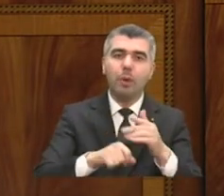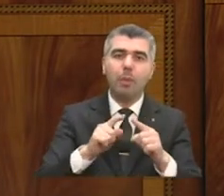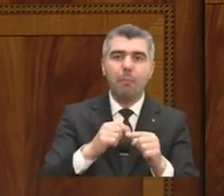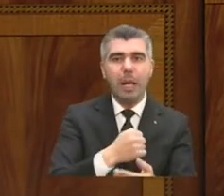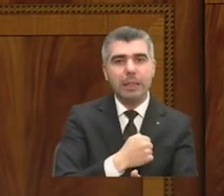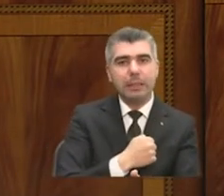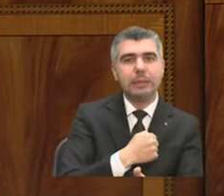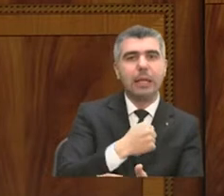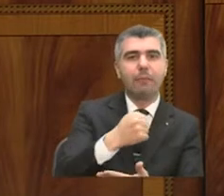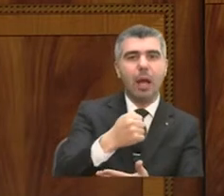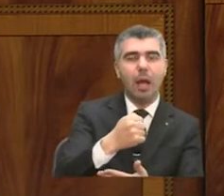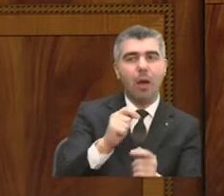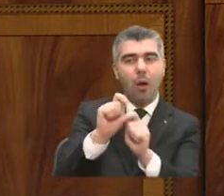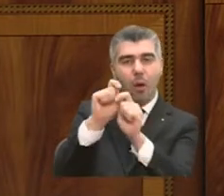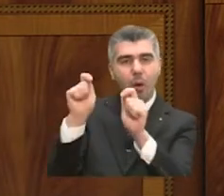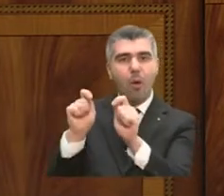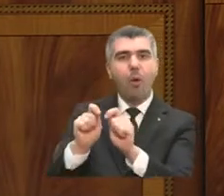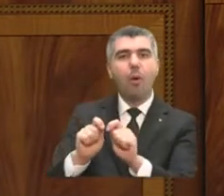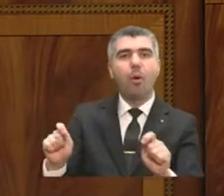type d'agissement,